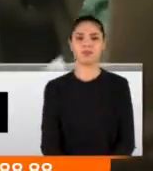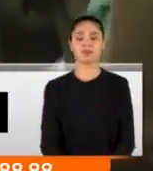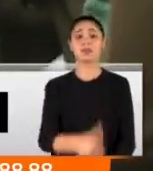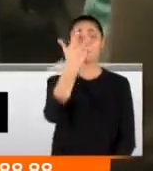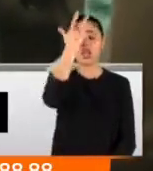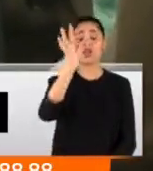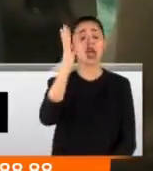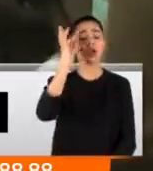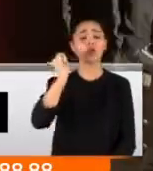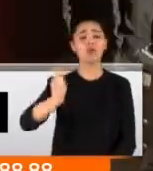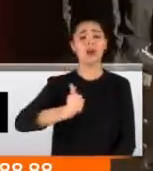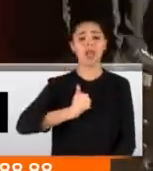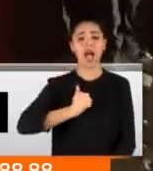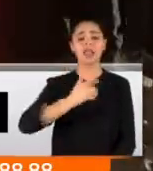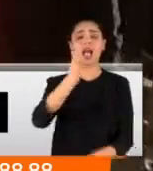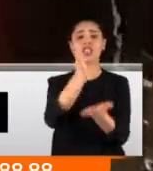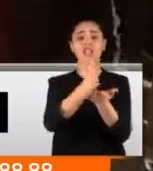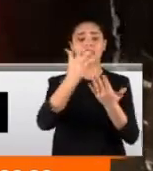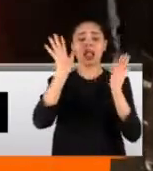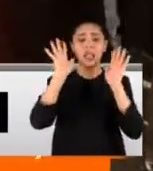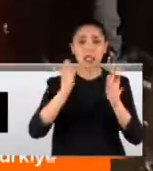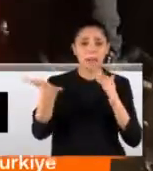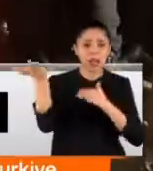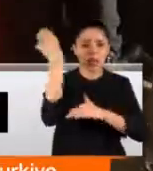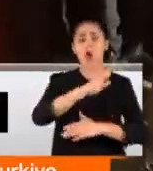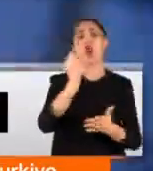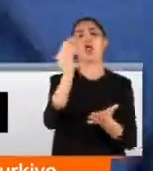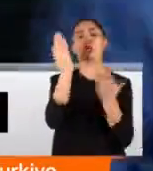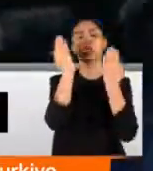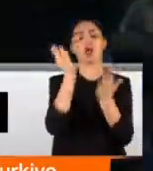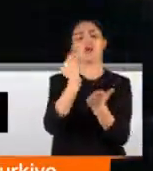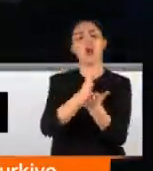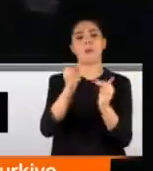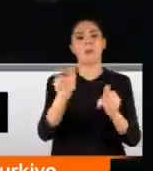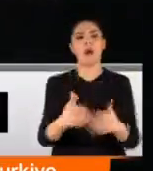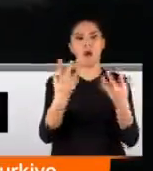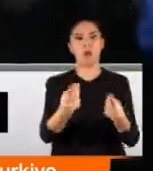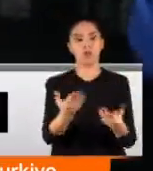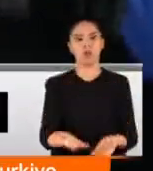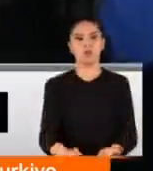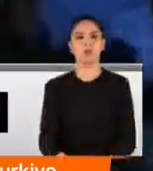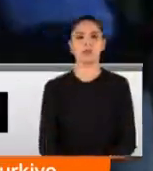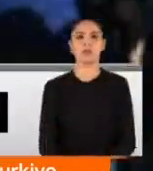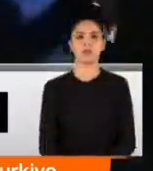Şehit uzman çavuş kılınan cenaze namazının ardından dualarla toprağa verildi.